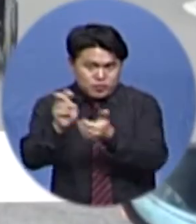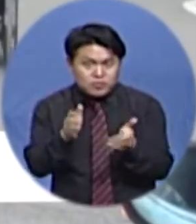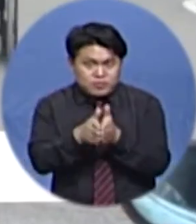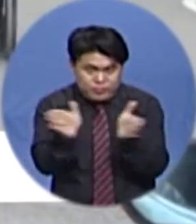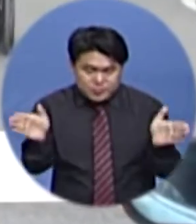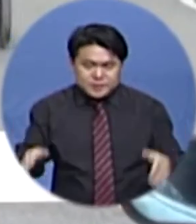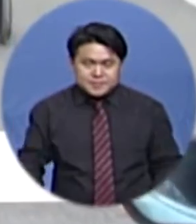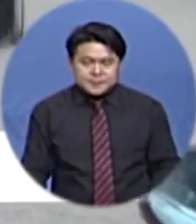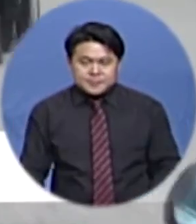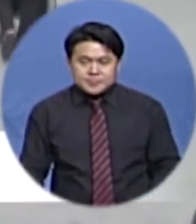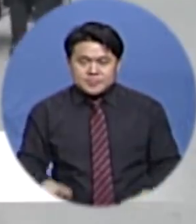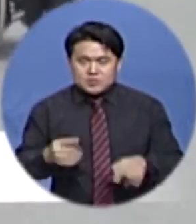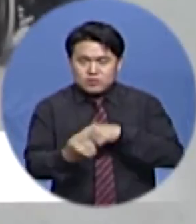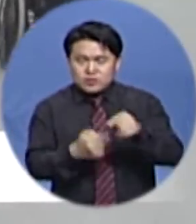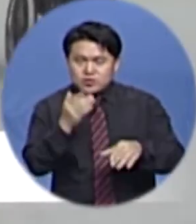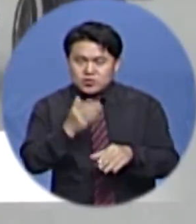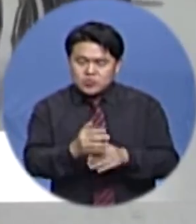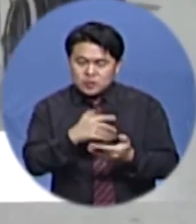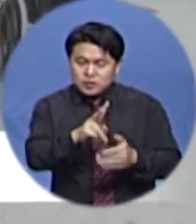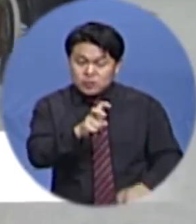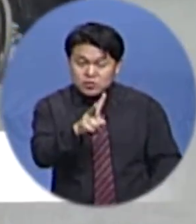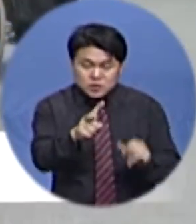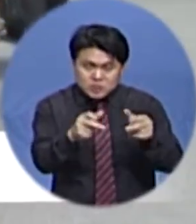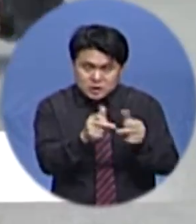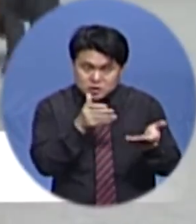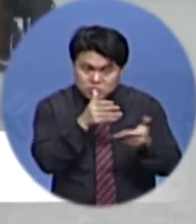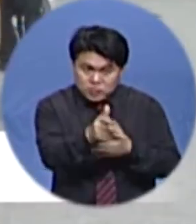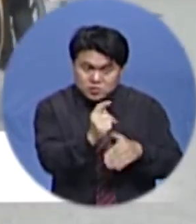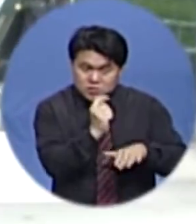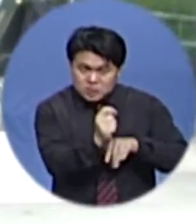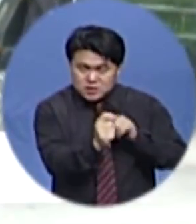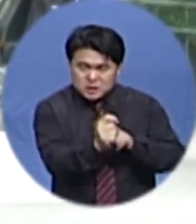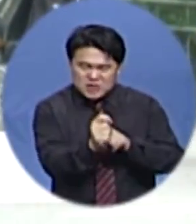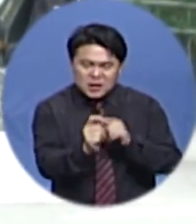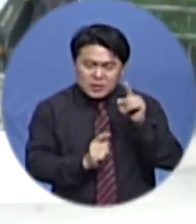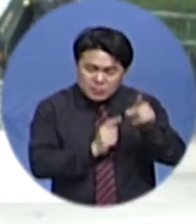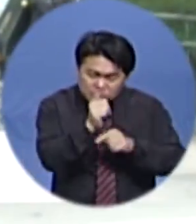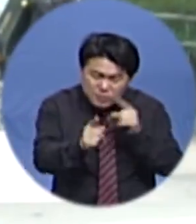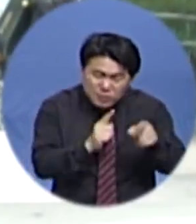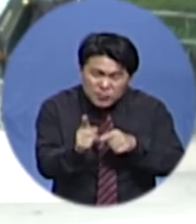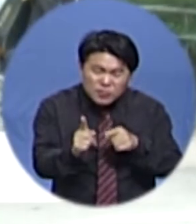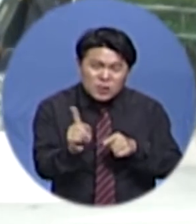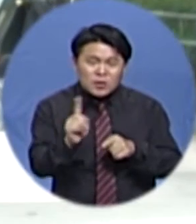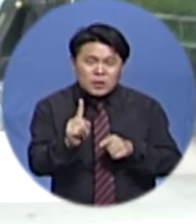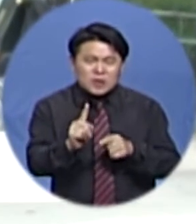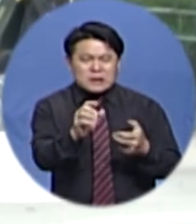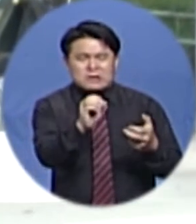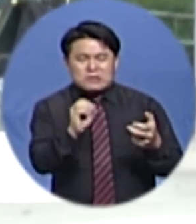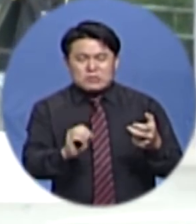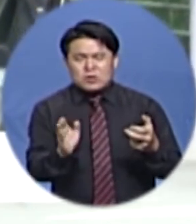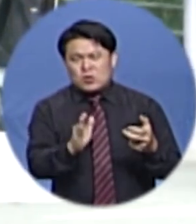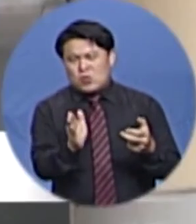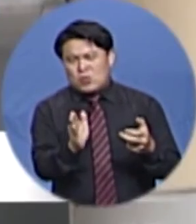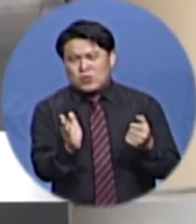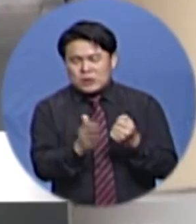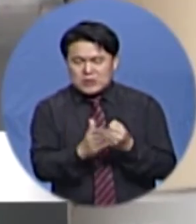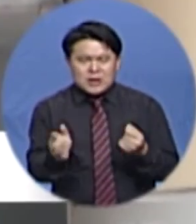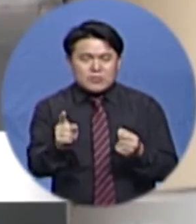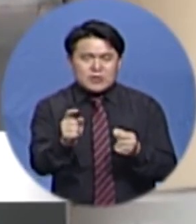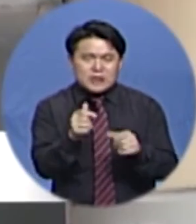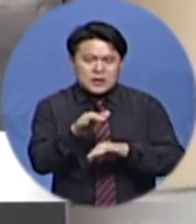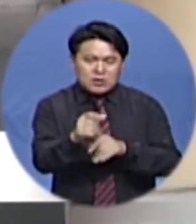밝혔습니다. 현재 운행 중인 22대의 장애인 콜택시는 이용 접수 처리율이 70%에 불과해 증차가